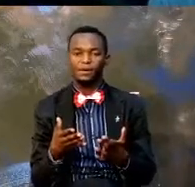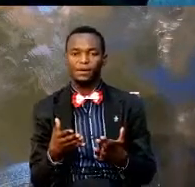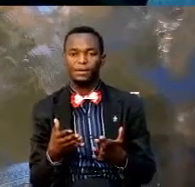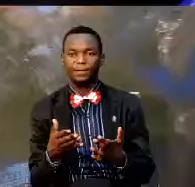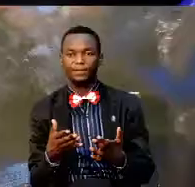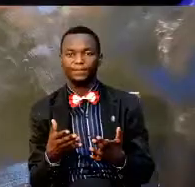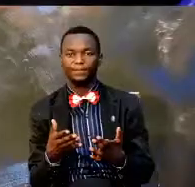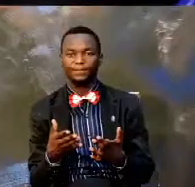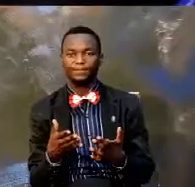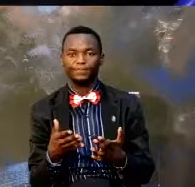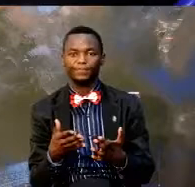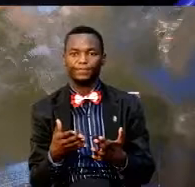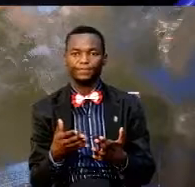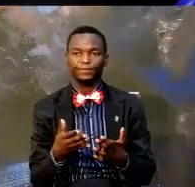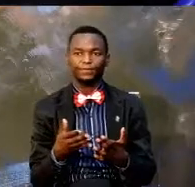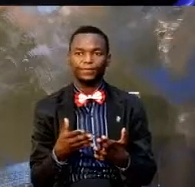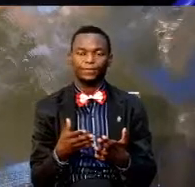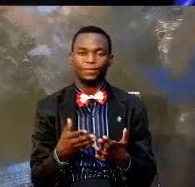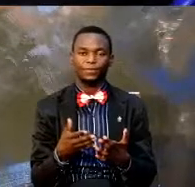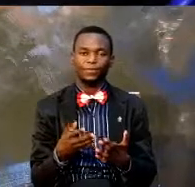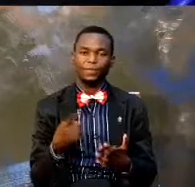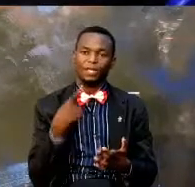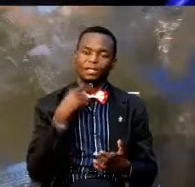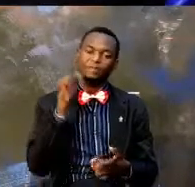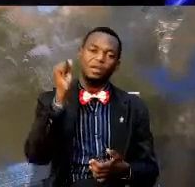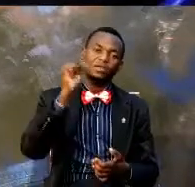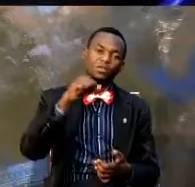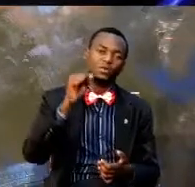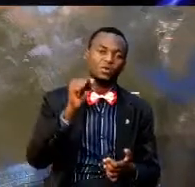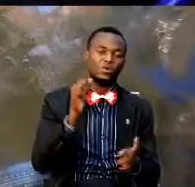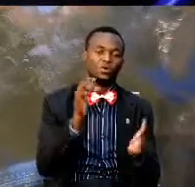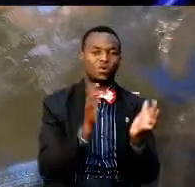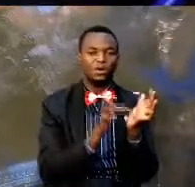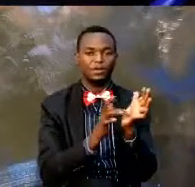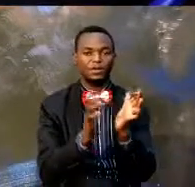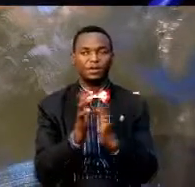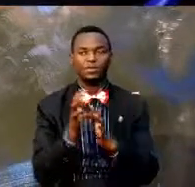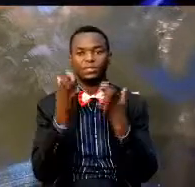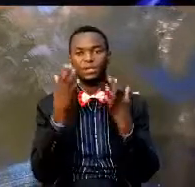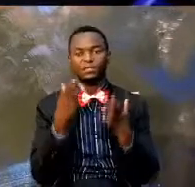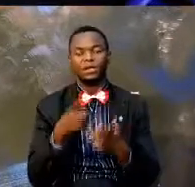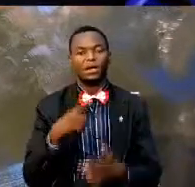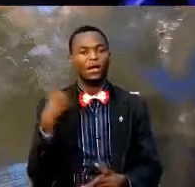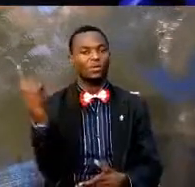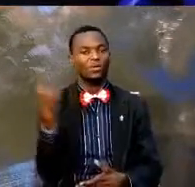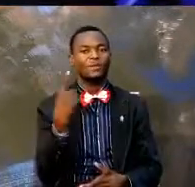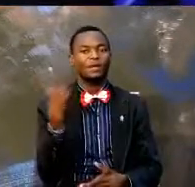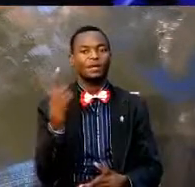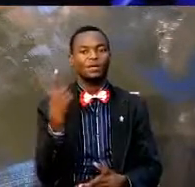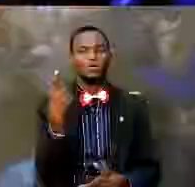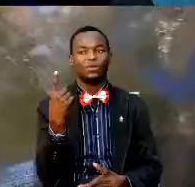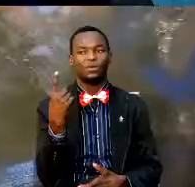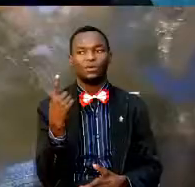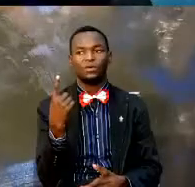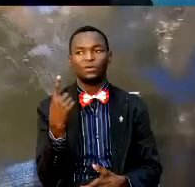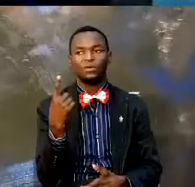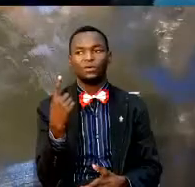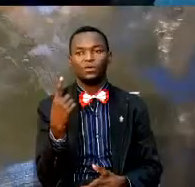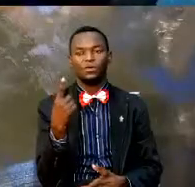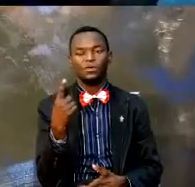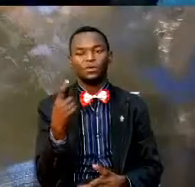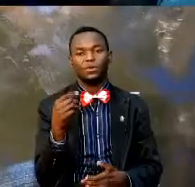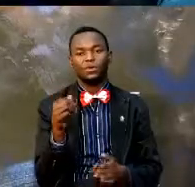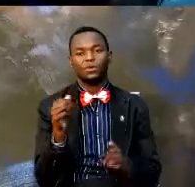sasa. Sema ndio kwa Yesu Kristo sasa. Hauko peke yako. Maelfu